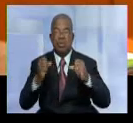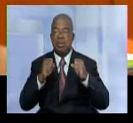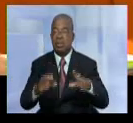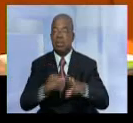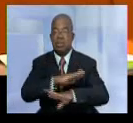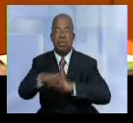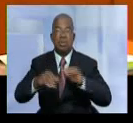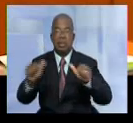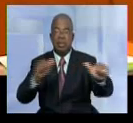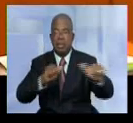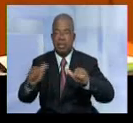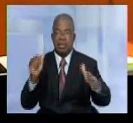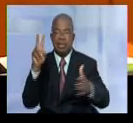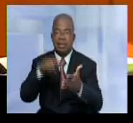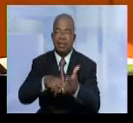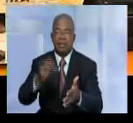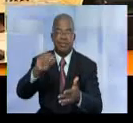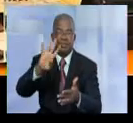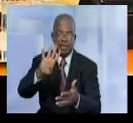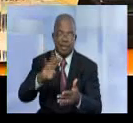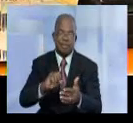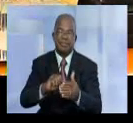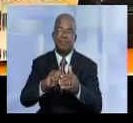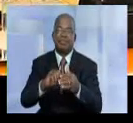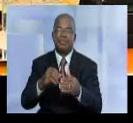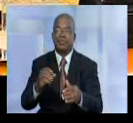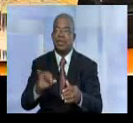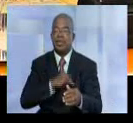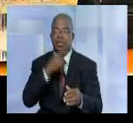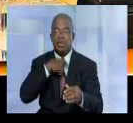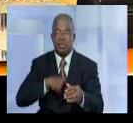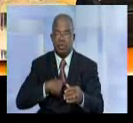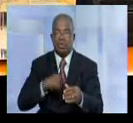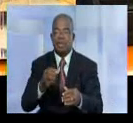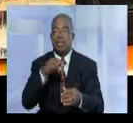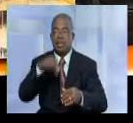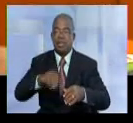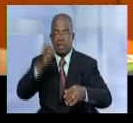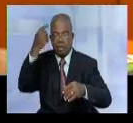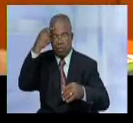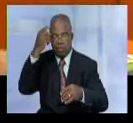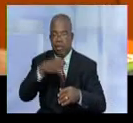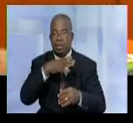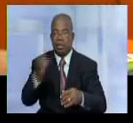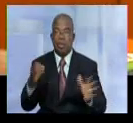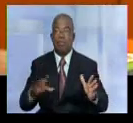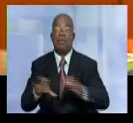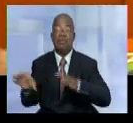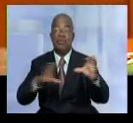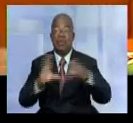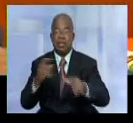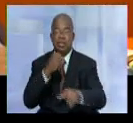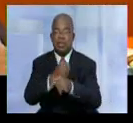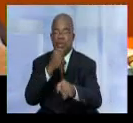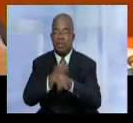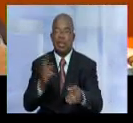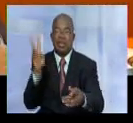actions en 2014. Je souhaite que le gouvernement focalise son action